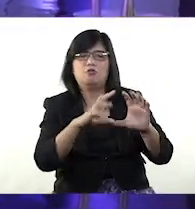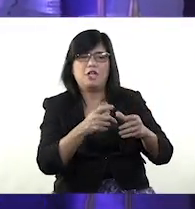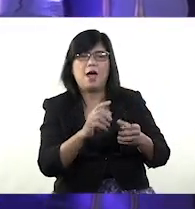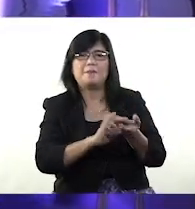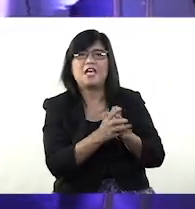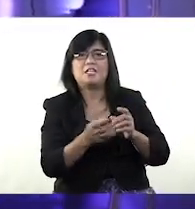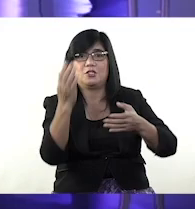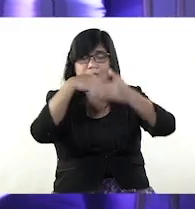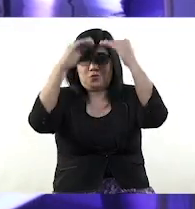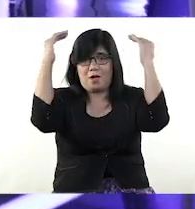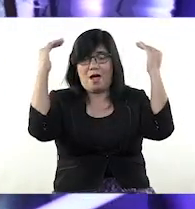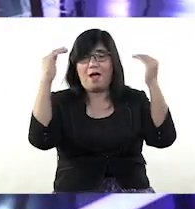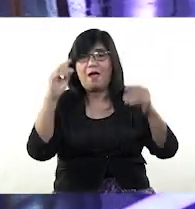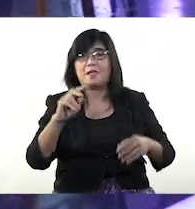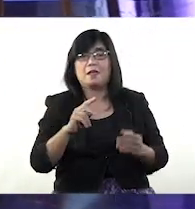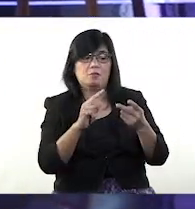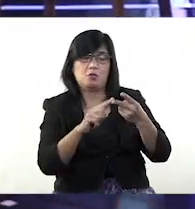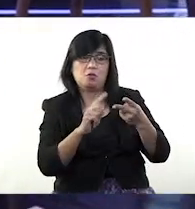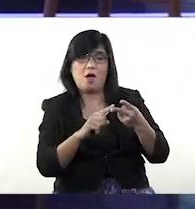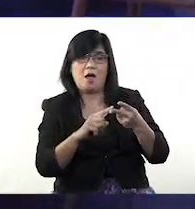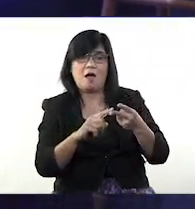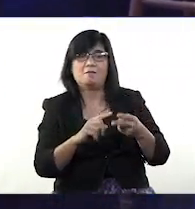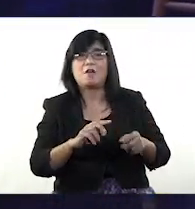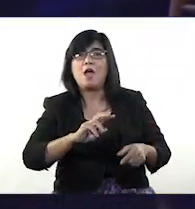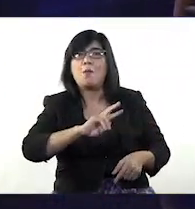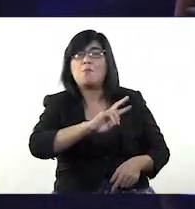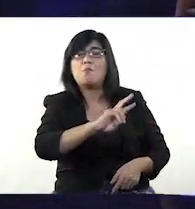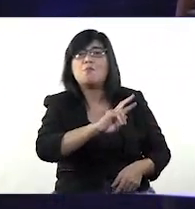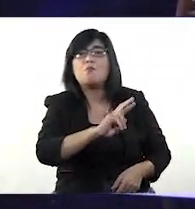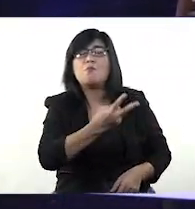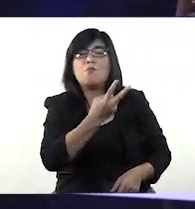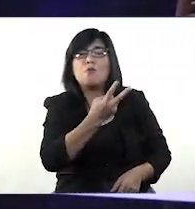Hai juga mengubah Hai or